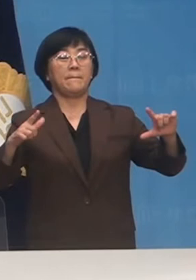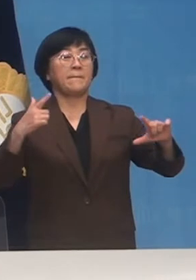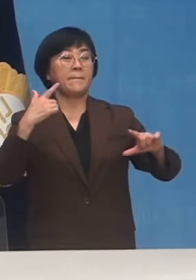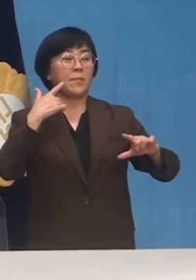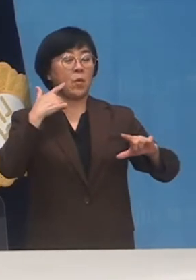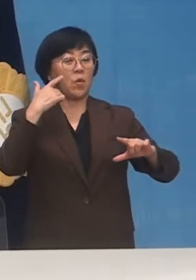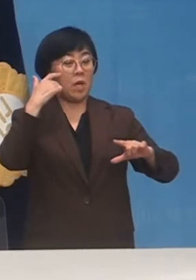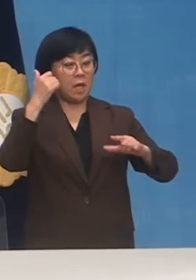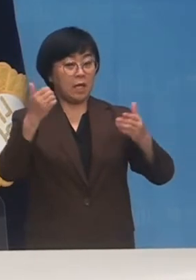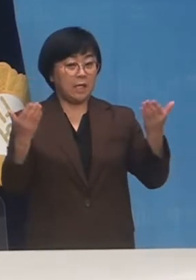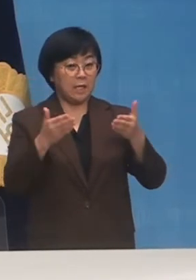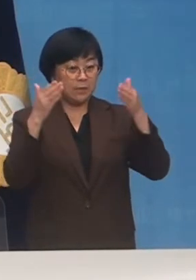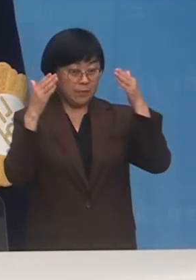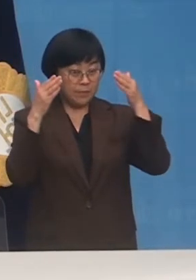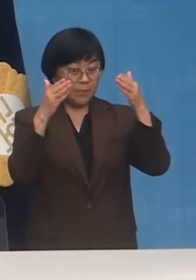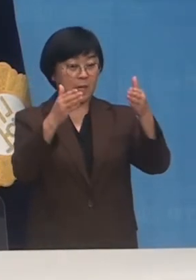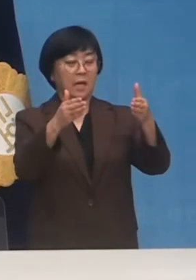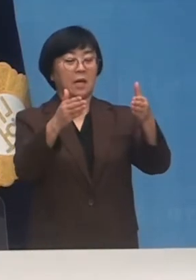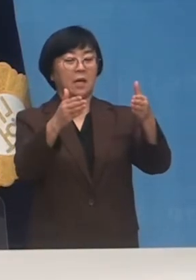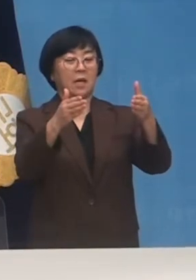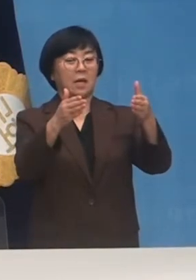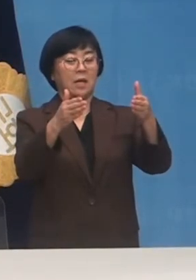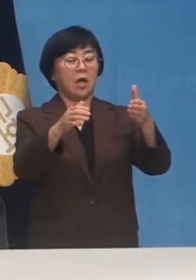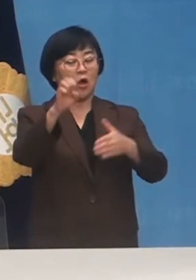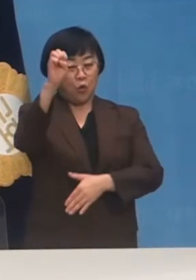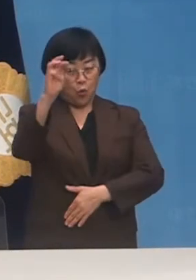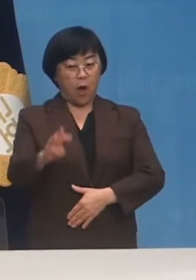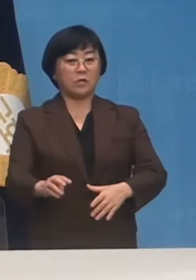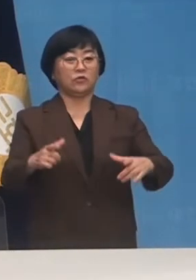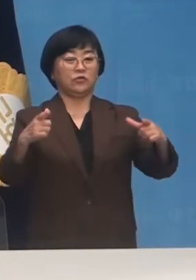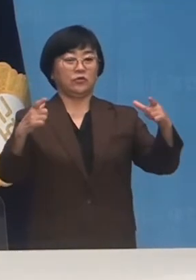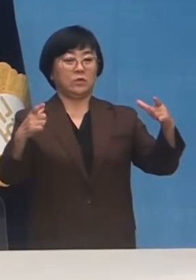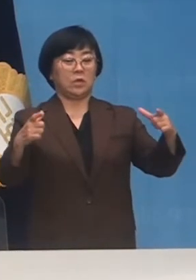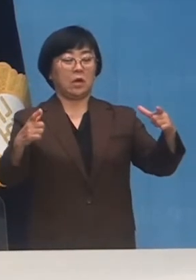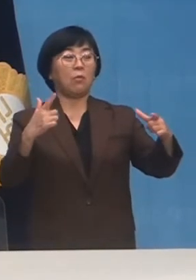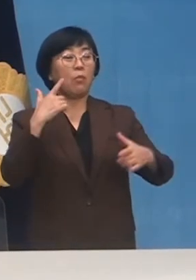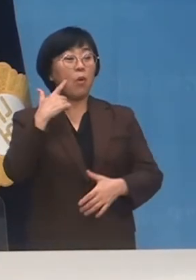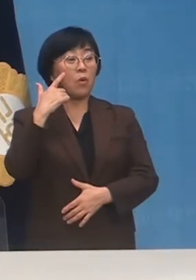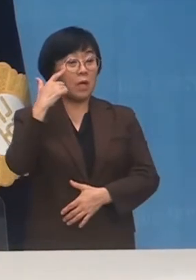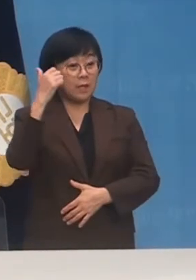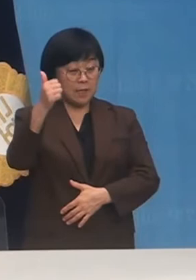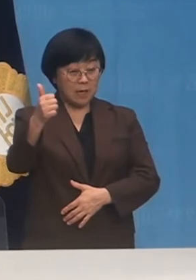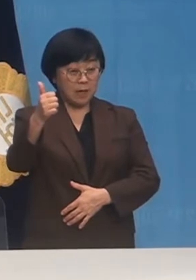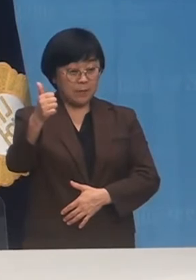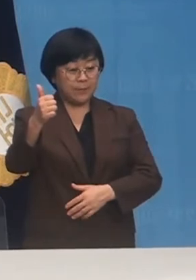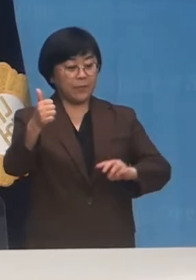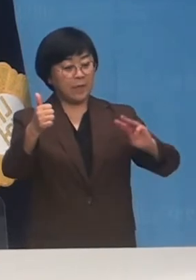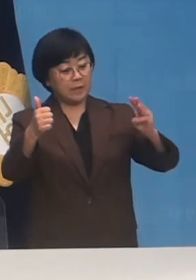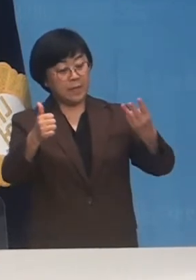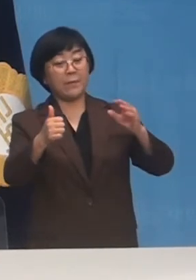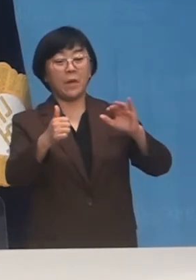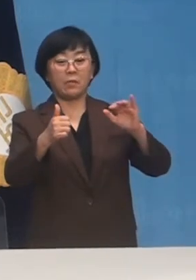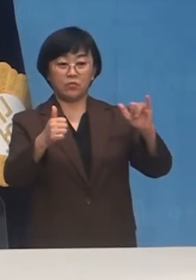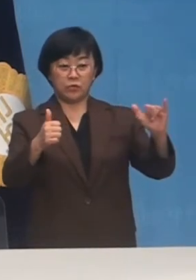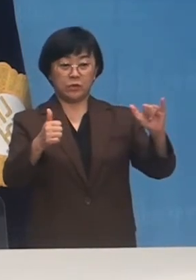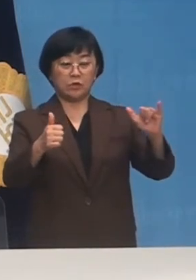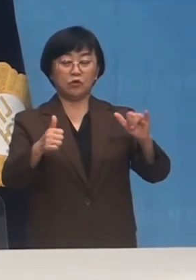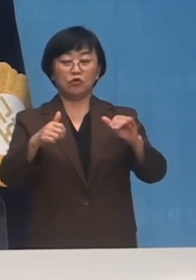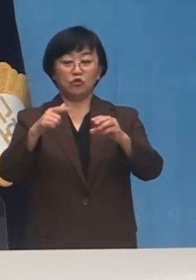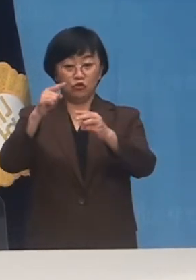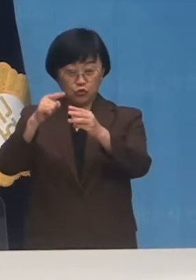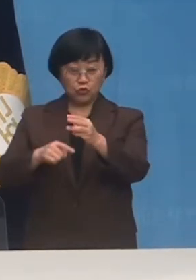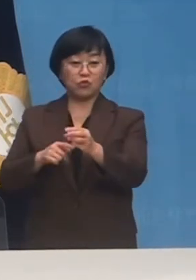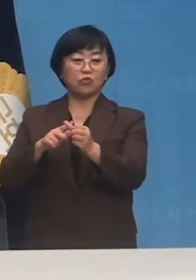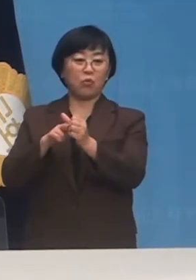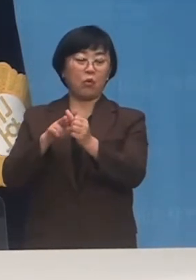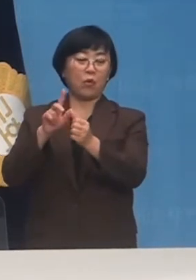목회에 전념하고 계시는 우리 광주 지역의 목회자 300여 분께서 윤석열 후보에